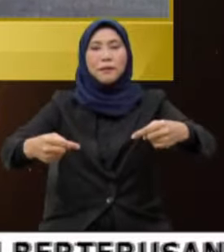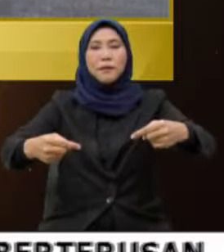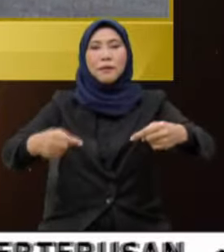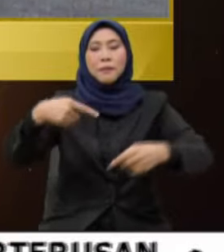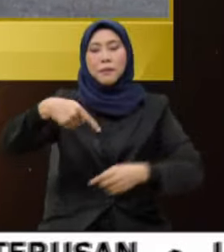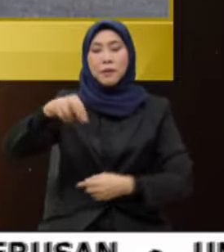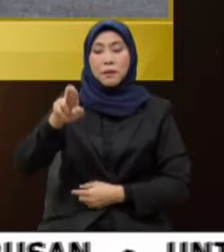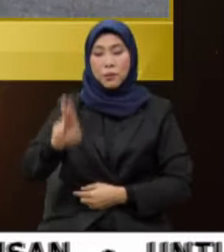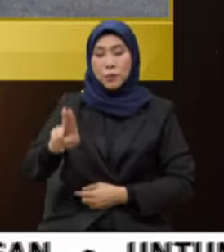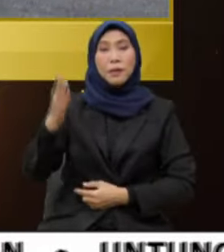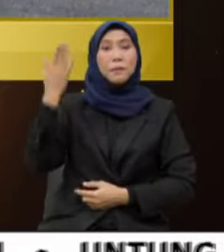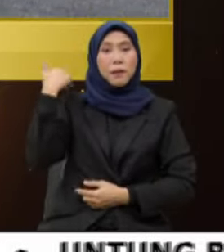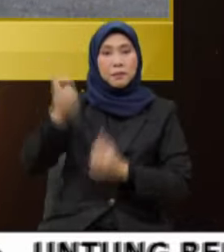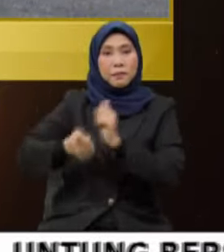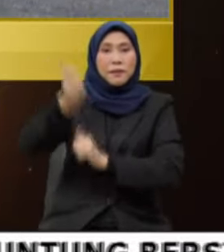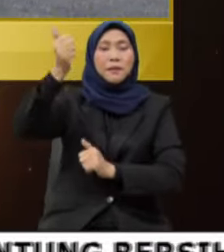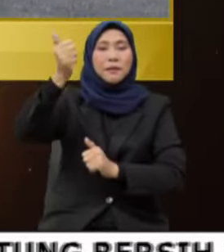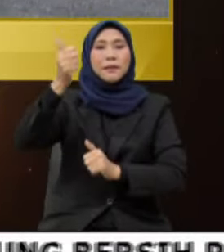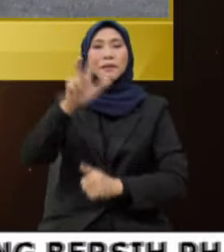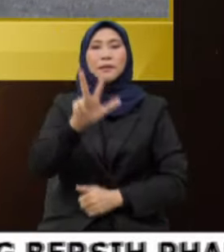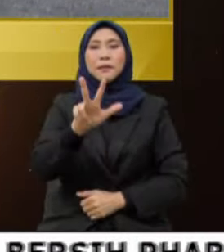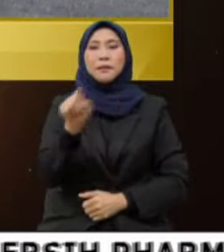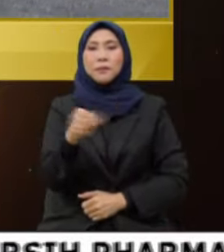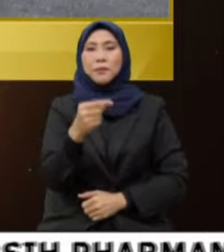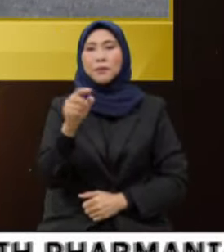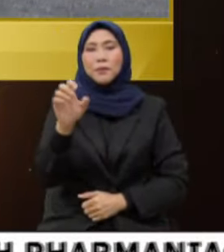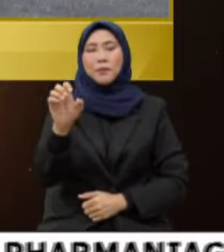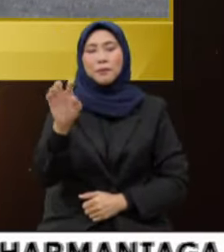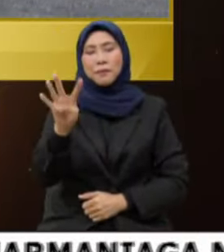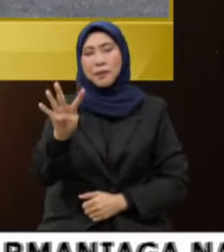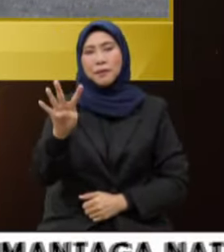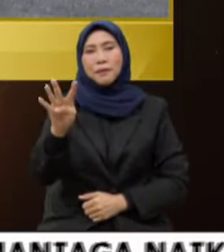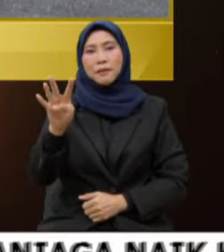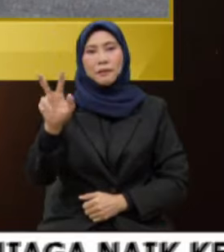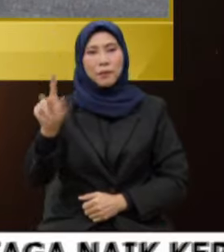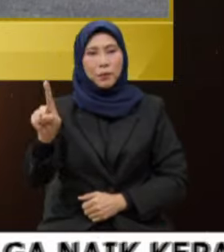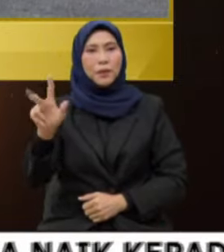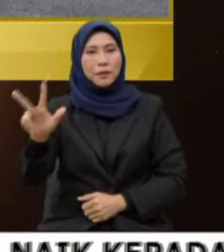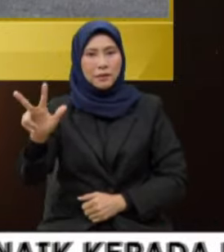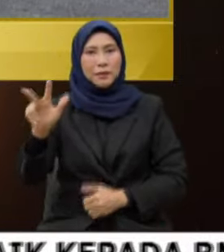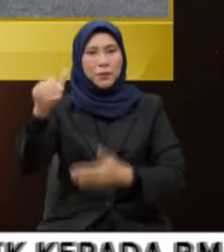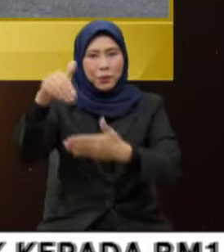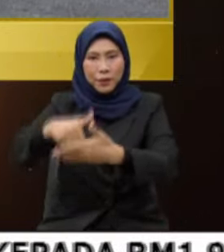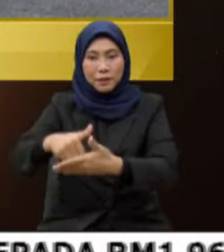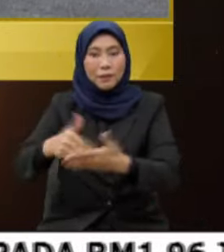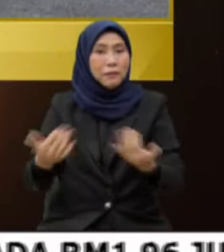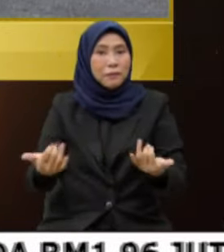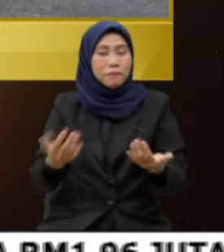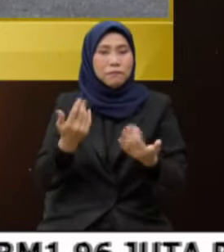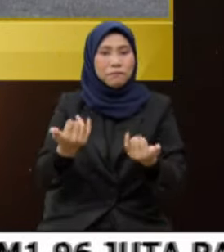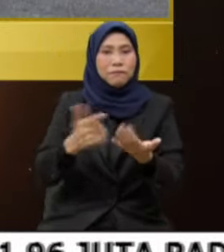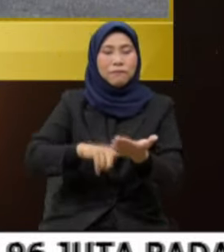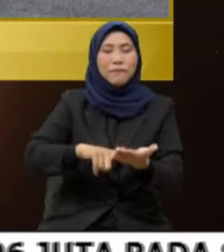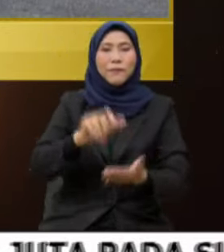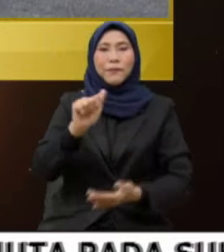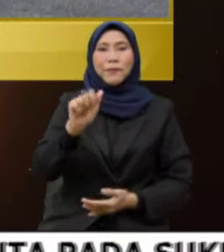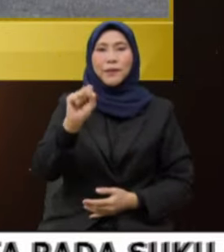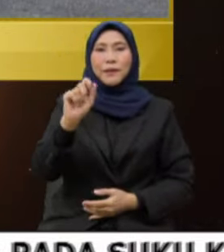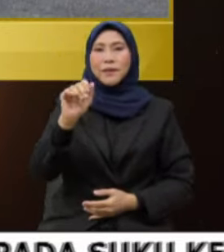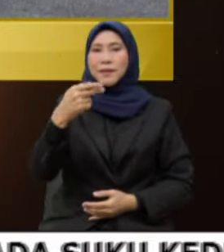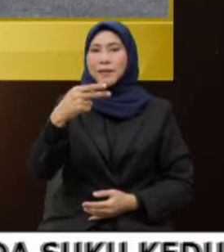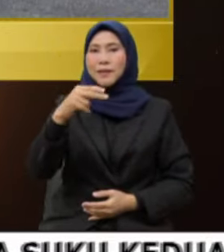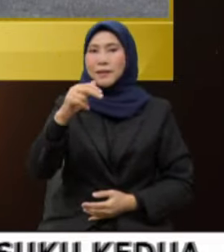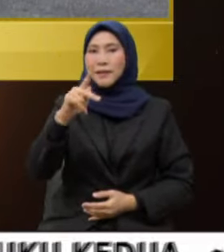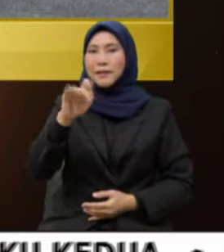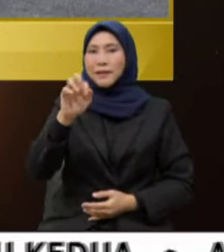dan pada PRU yang lepas telah pun menang dengan majoriti 3,413 undi. Jadi situasinya bagaimana? Rakan pelapor Ashikin sudah pun